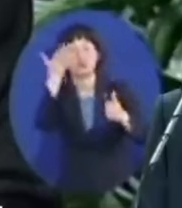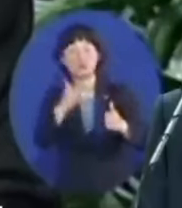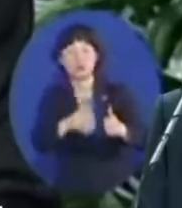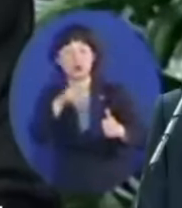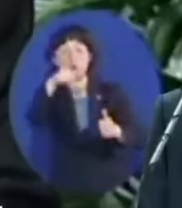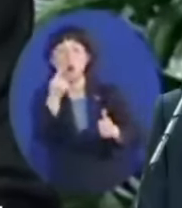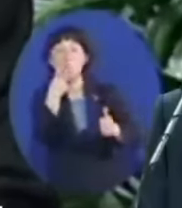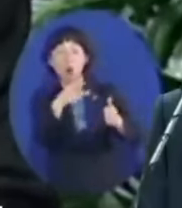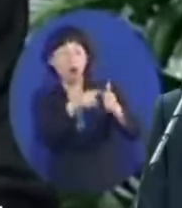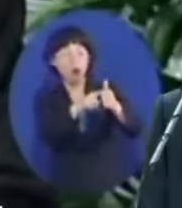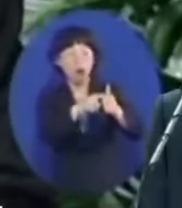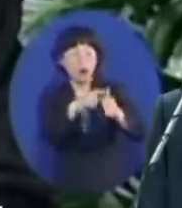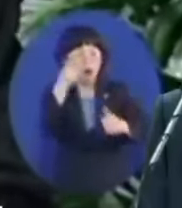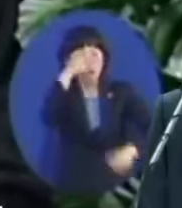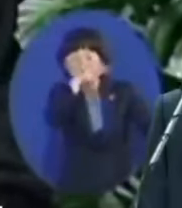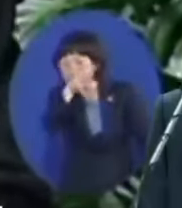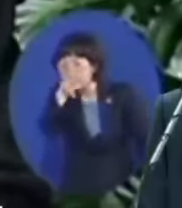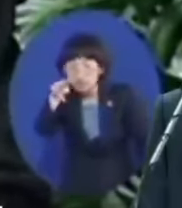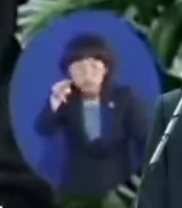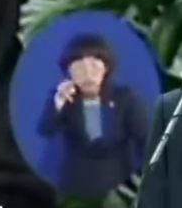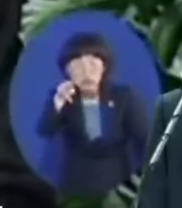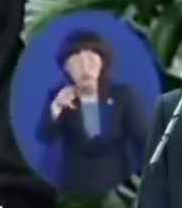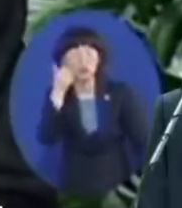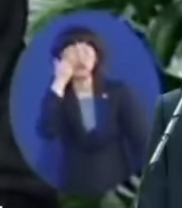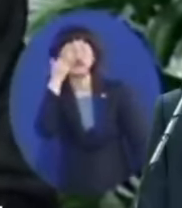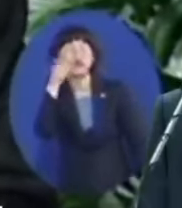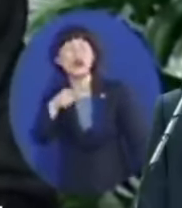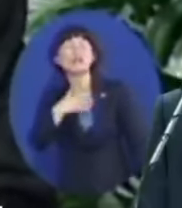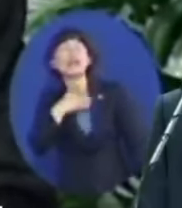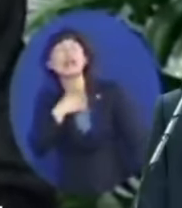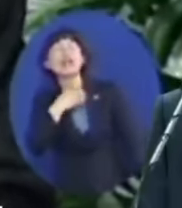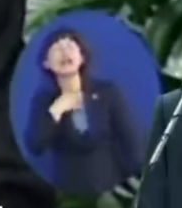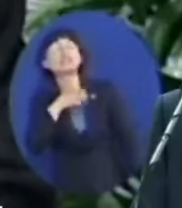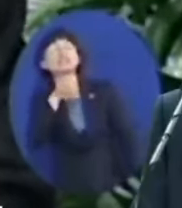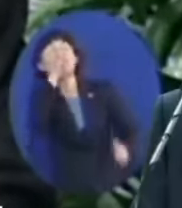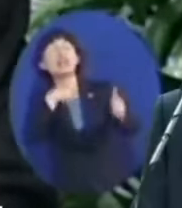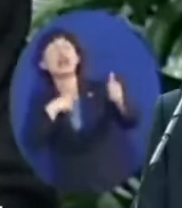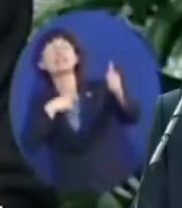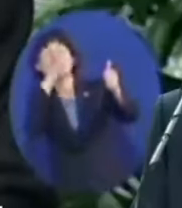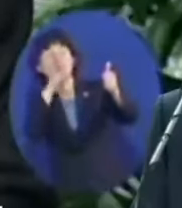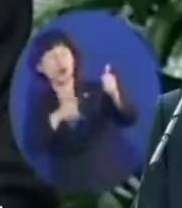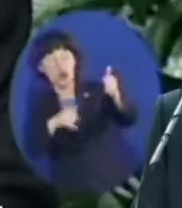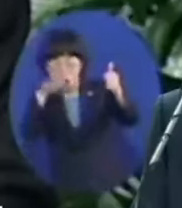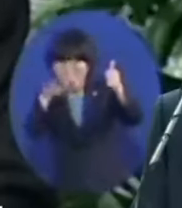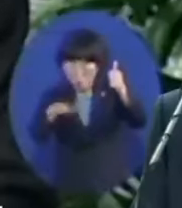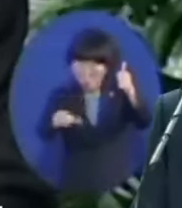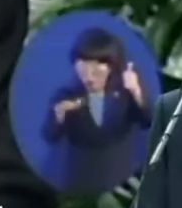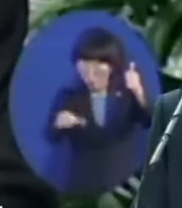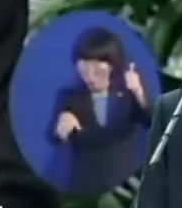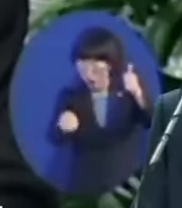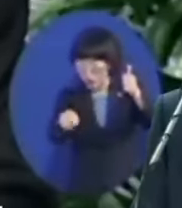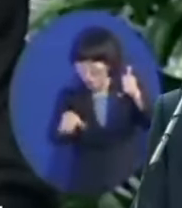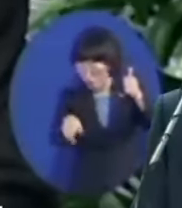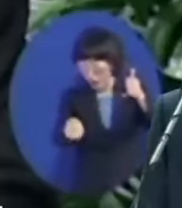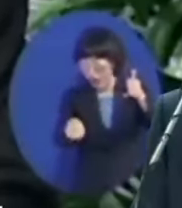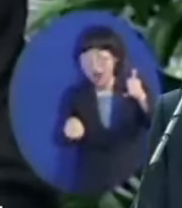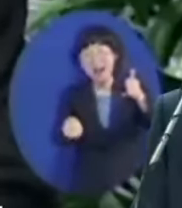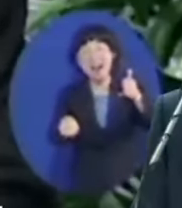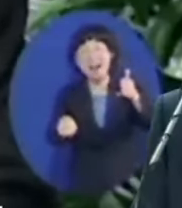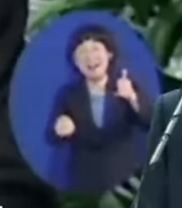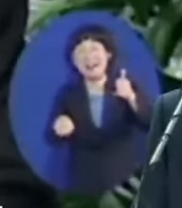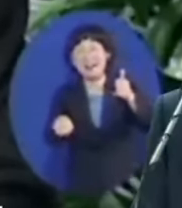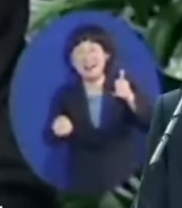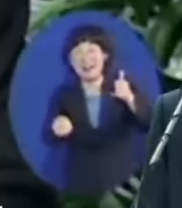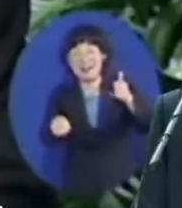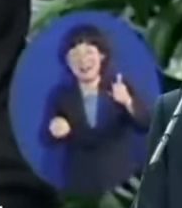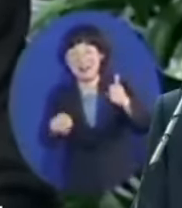골리앗이 아무리 찾아봐도 없습니다. 누구냐? 여기 있다! 보니까 조그마한 소년입니다.